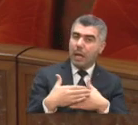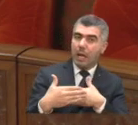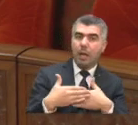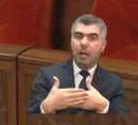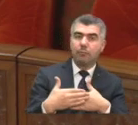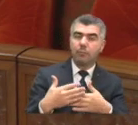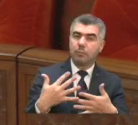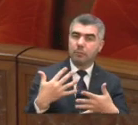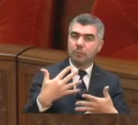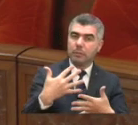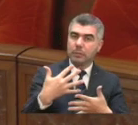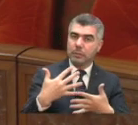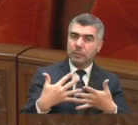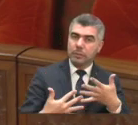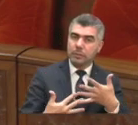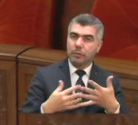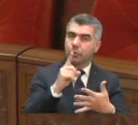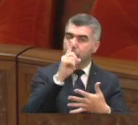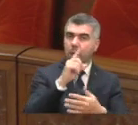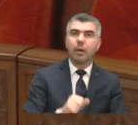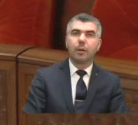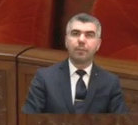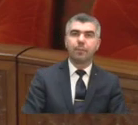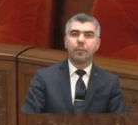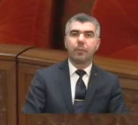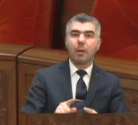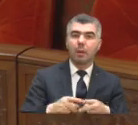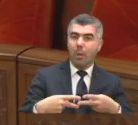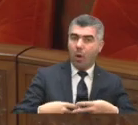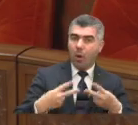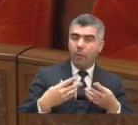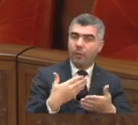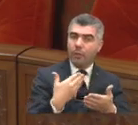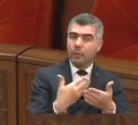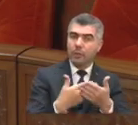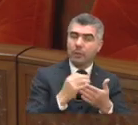التطبيقيه غادي تجي ان شاء الله باذن الله. منين غيطبق على ارض الواقع ديك الساعات عاد غادي يبان.